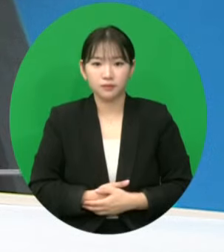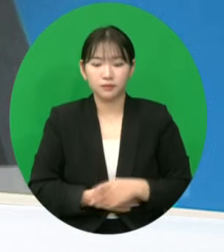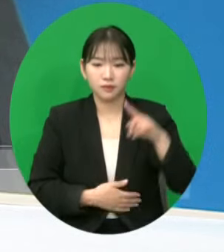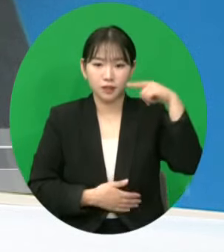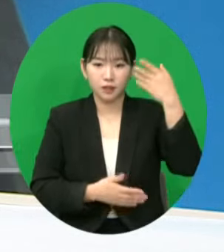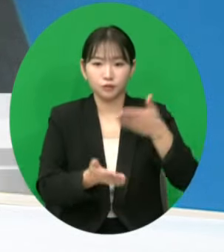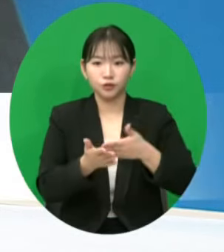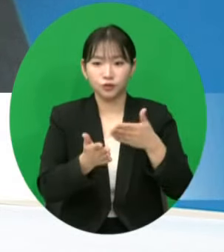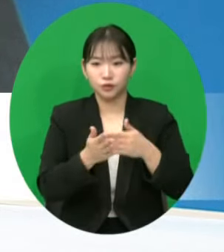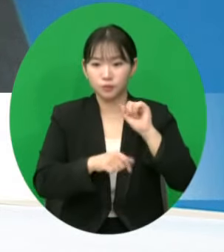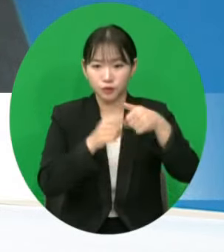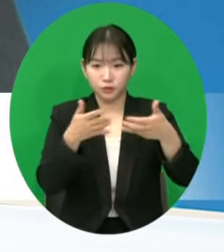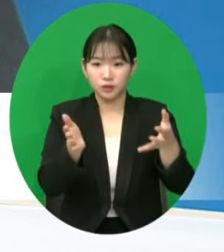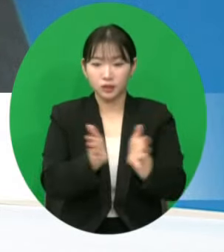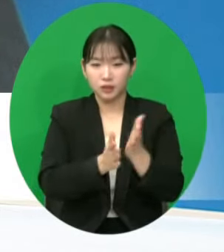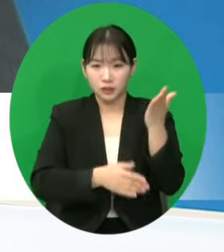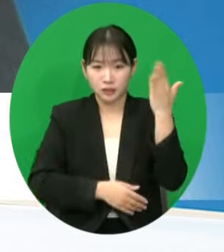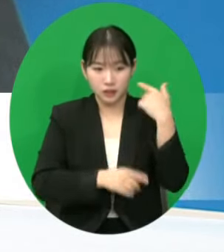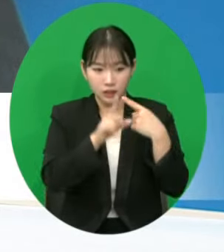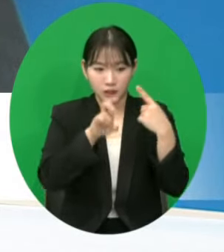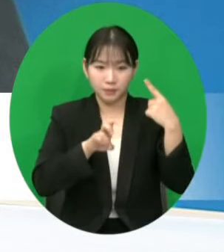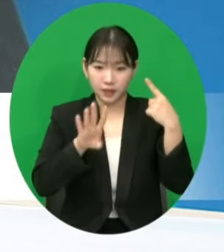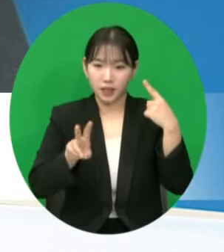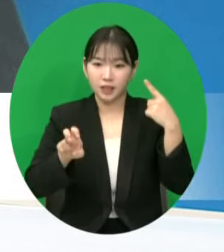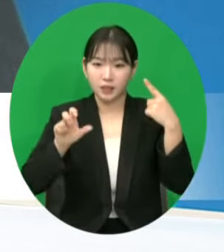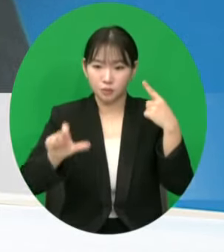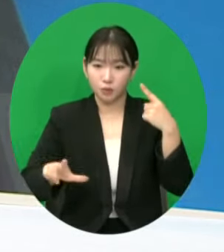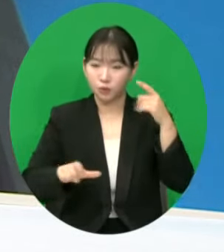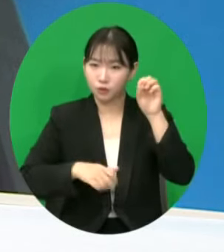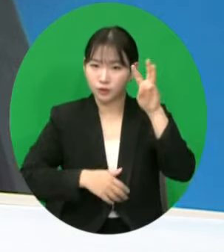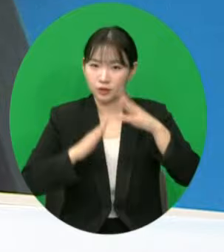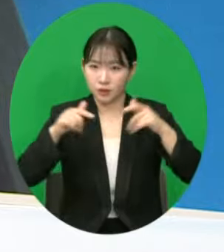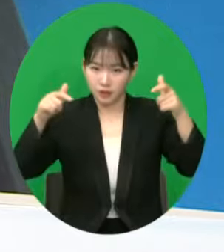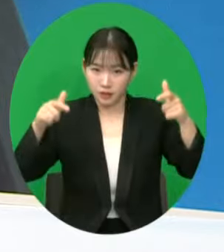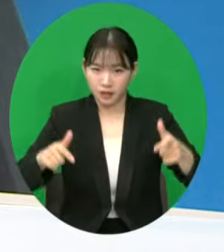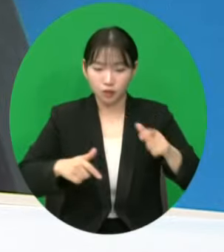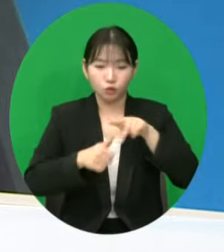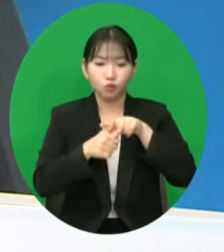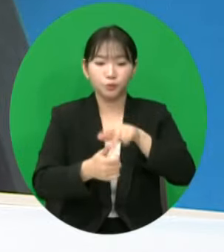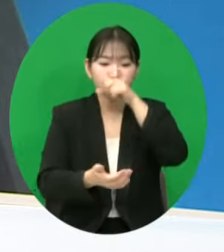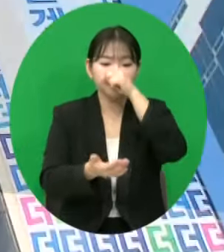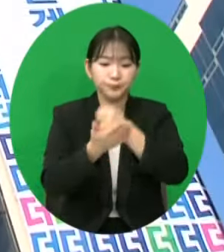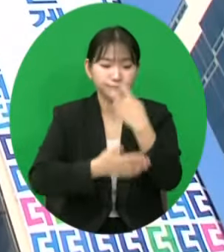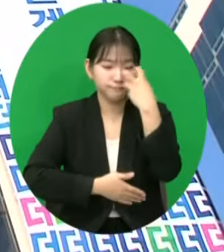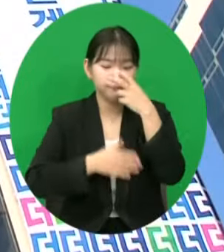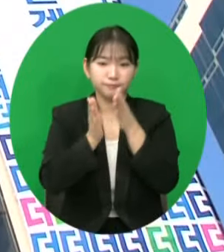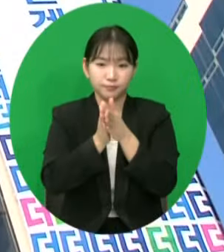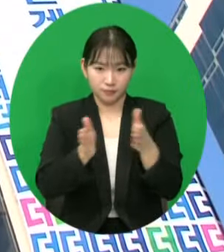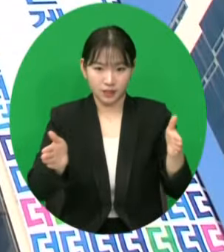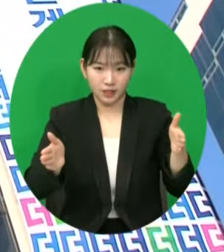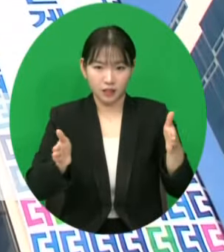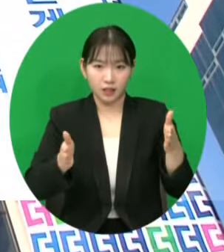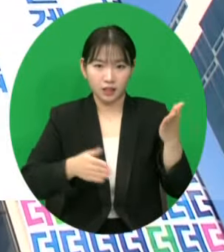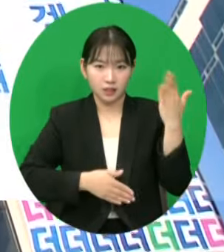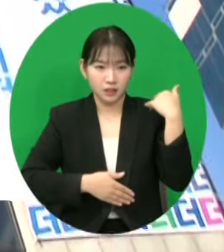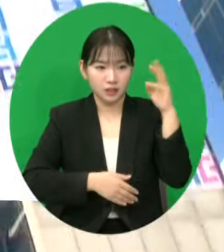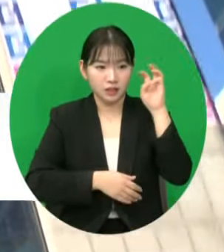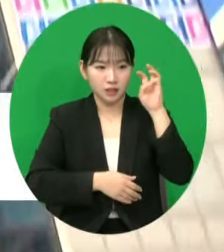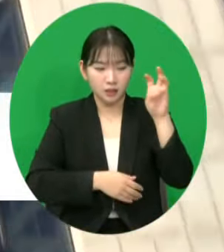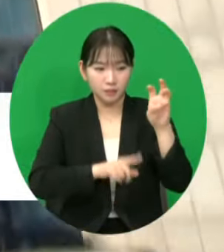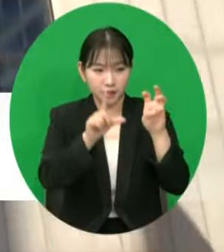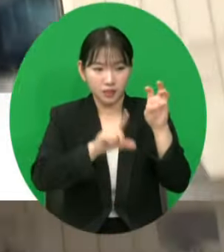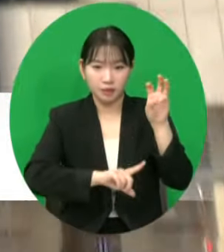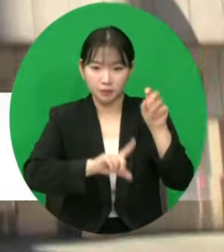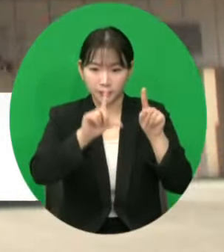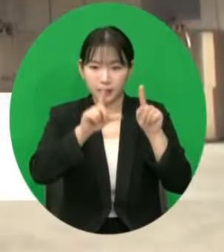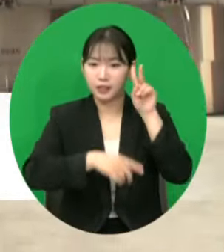다음 뉴스입니다 민주당의 지난달 24일과 25일 광주 전남지역 후보 적합도 조사를 실시한데 이어 지난 30일과